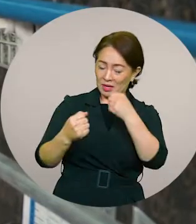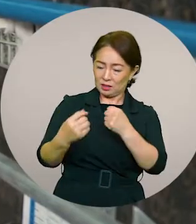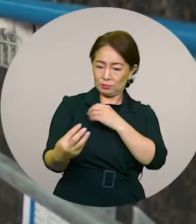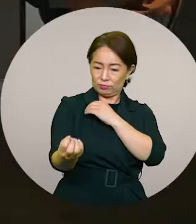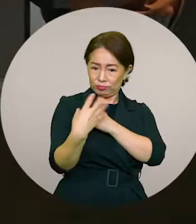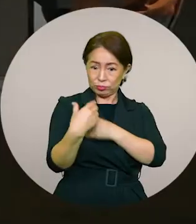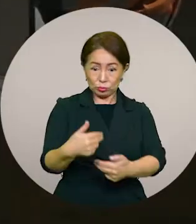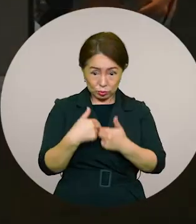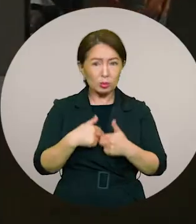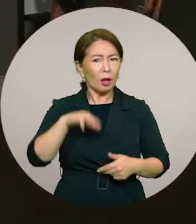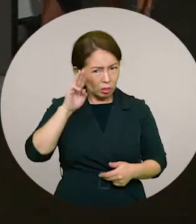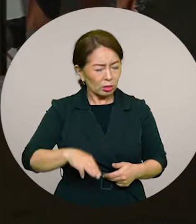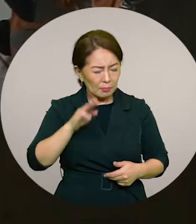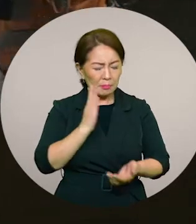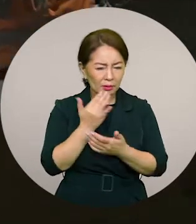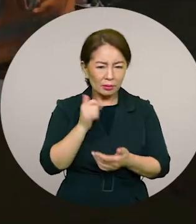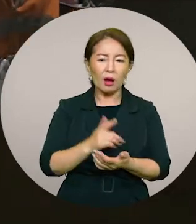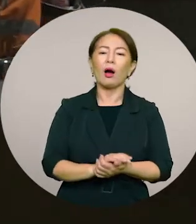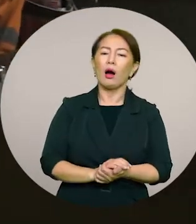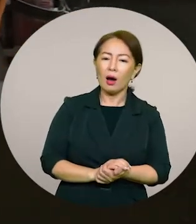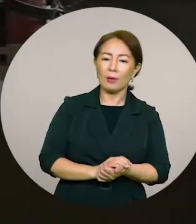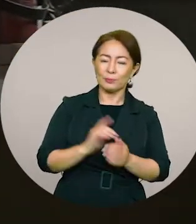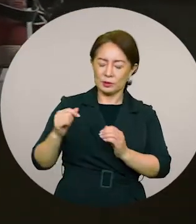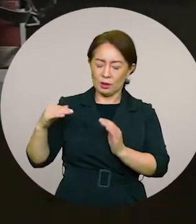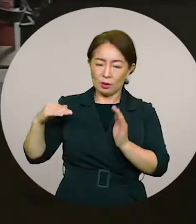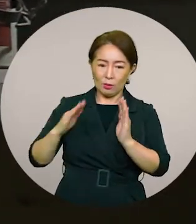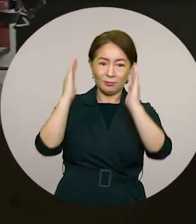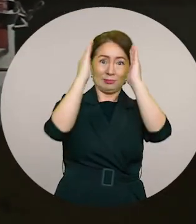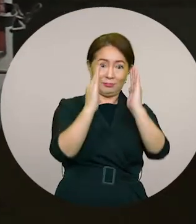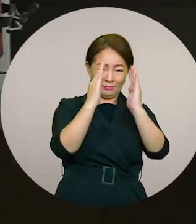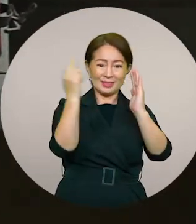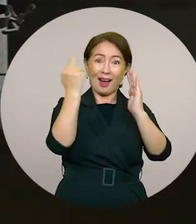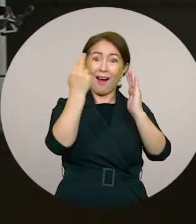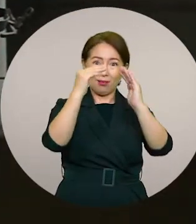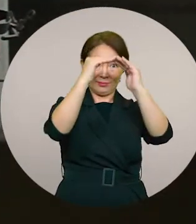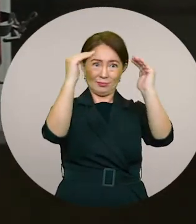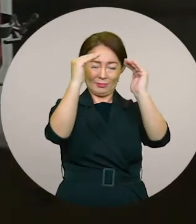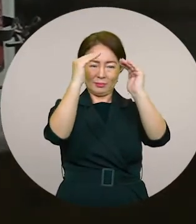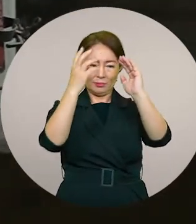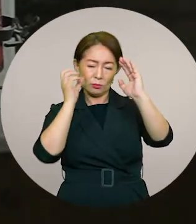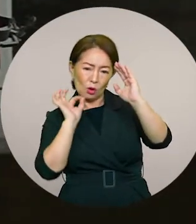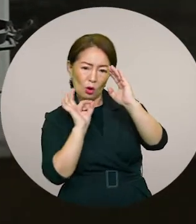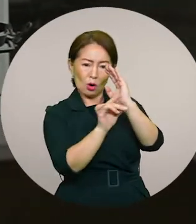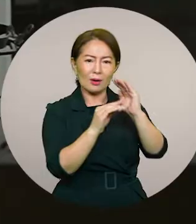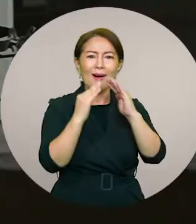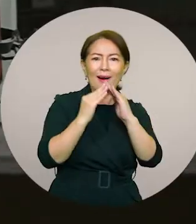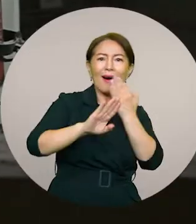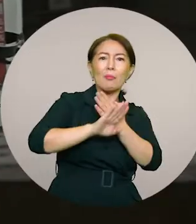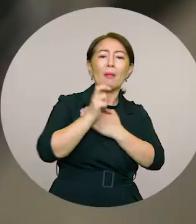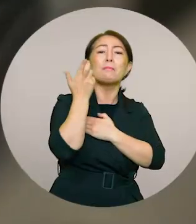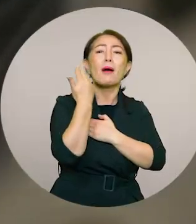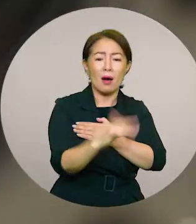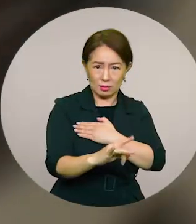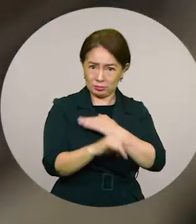юмнууд бас байгаа тийм. Гүний уурхайд үе үе цагаан өнгийн чингэлэг таарсан нь хорогдох байр юм. Гүний уурхай дэх хорогдох байрны хүчин